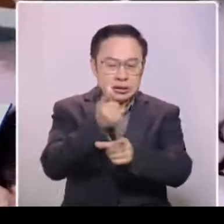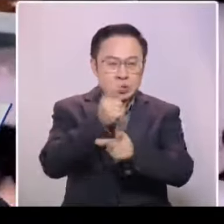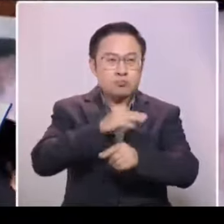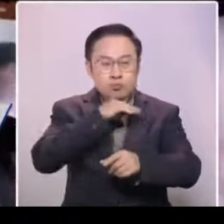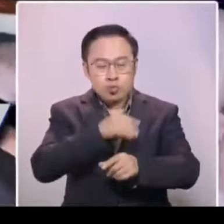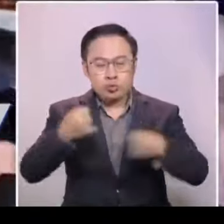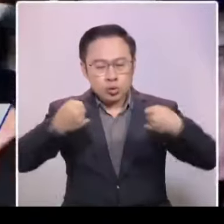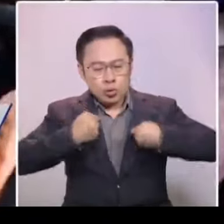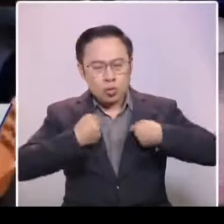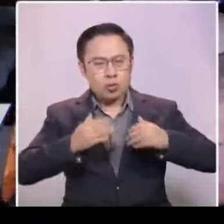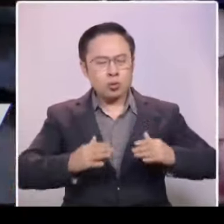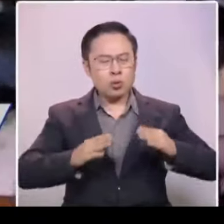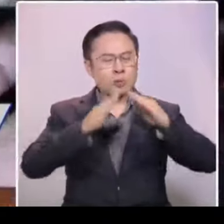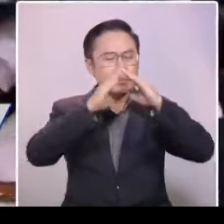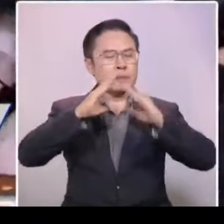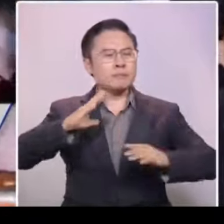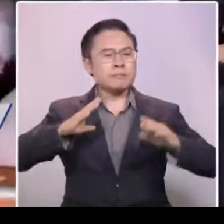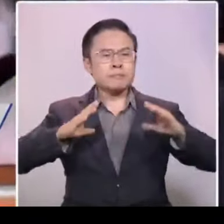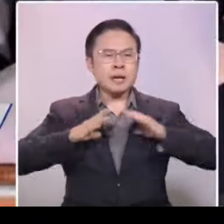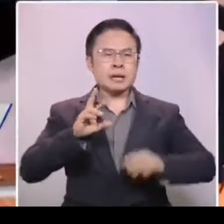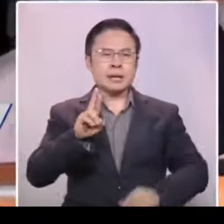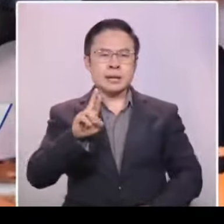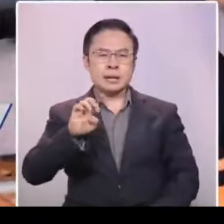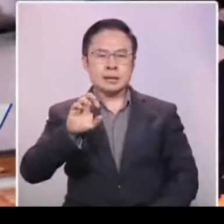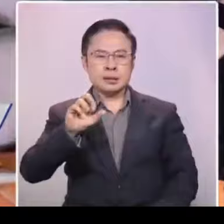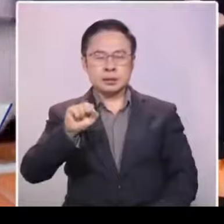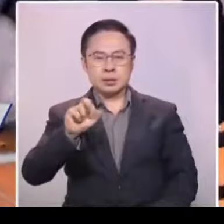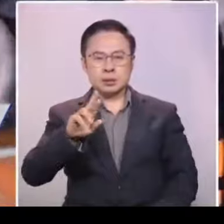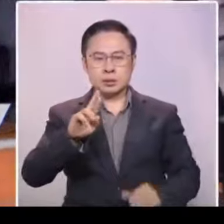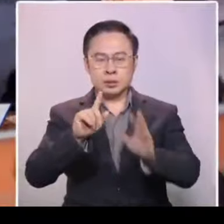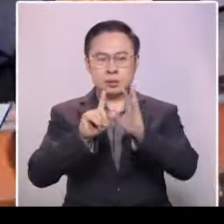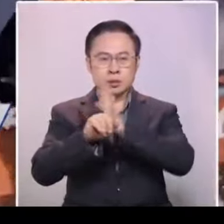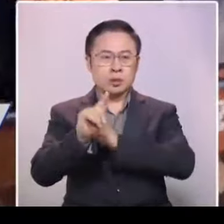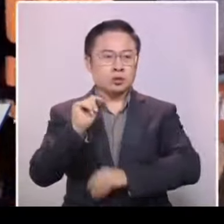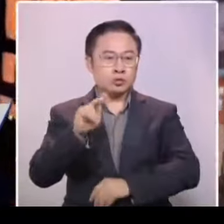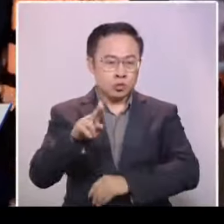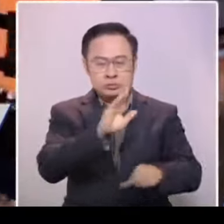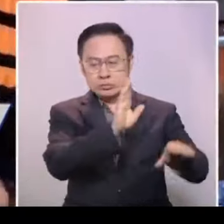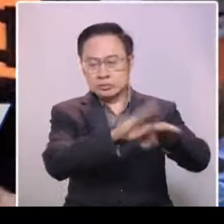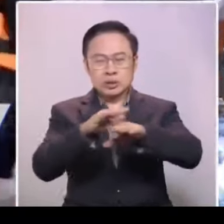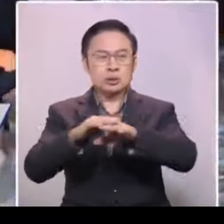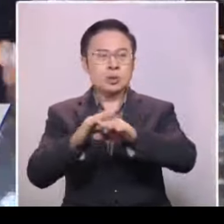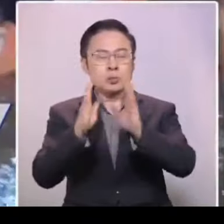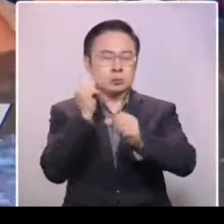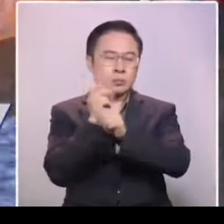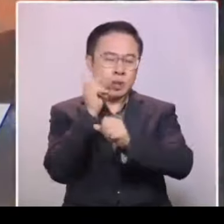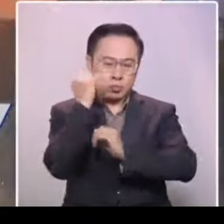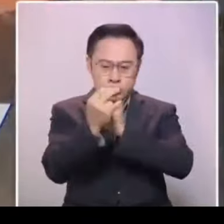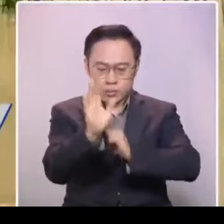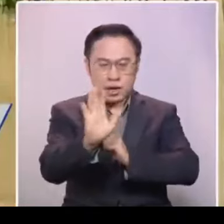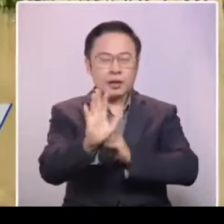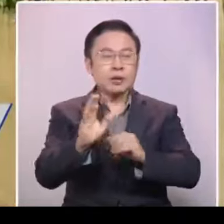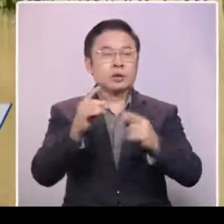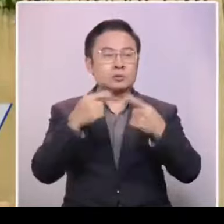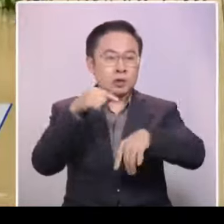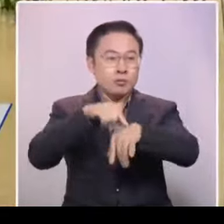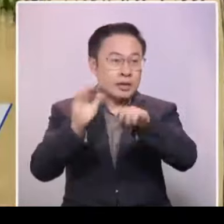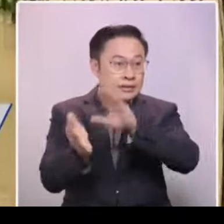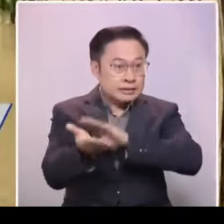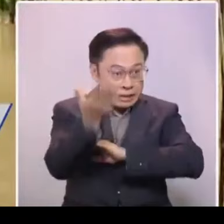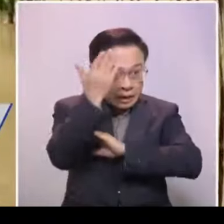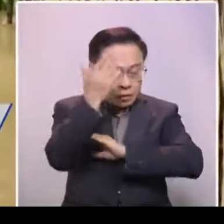เตือนนักข่าวว่าอย่าเข้าไปดีกว่าเพราะว่ากลัวว่าจะไม่ปลอดภัยนะคุณผู้ชมฮะอย่างไรก็ตามเช้าวันนี้ผู้สื่อข่าวของเราลงพื้นที่ไปดู